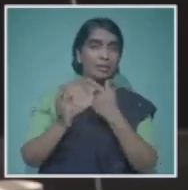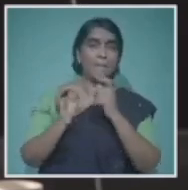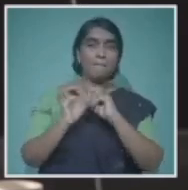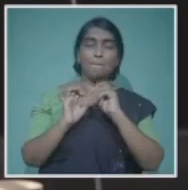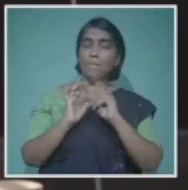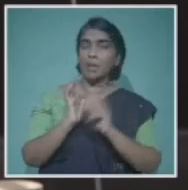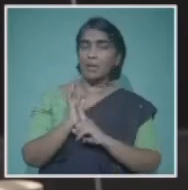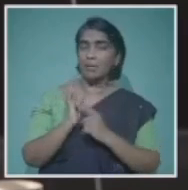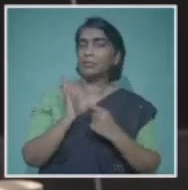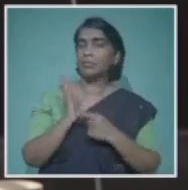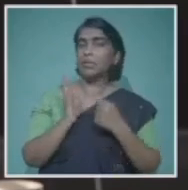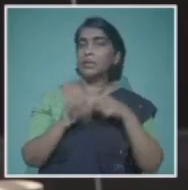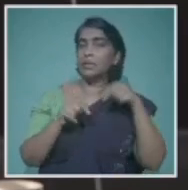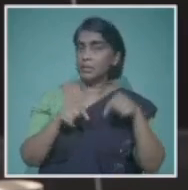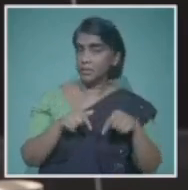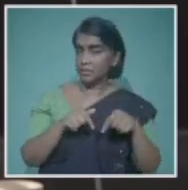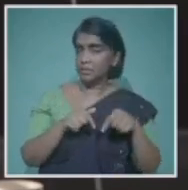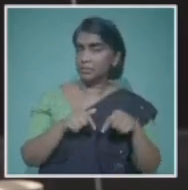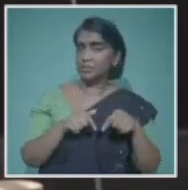ඊයේ. එතකොට දැන්